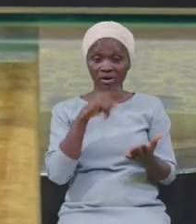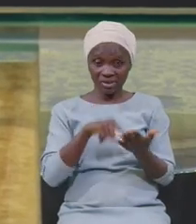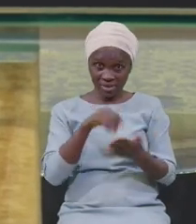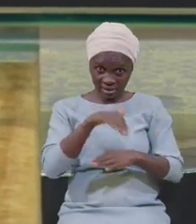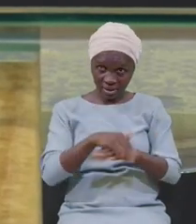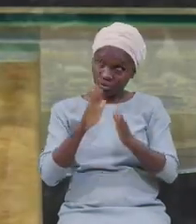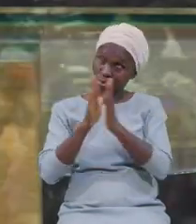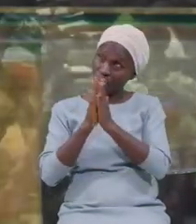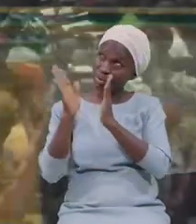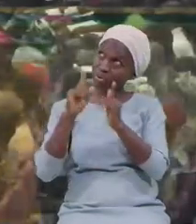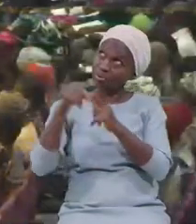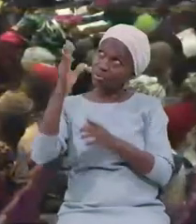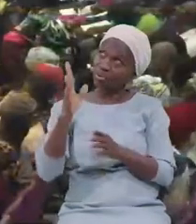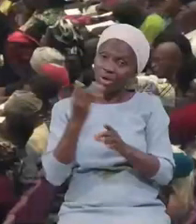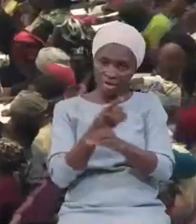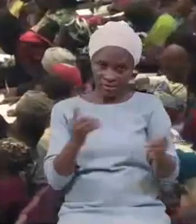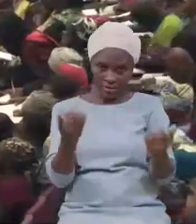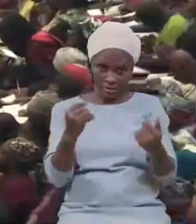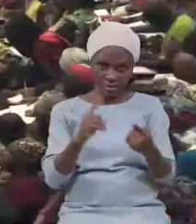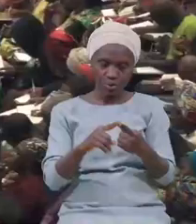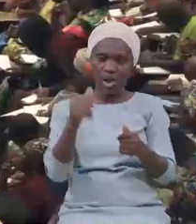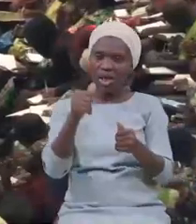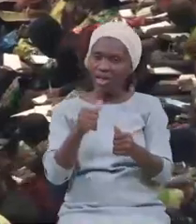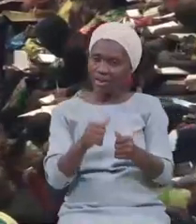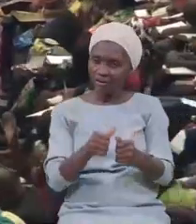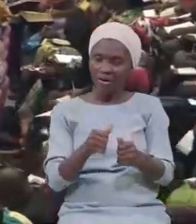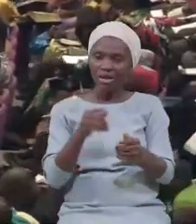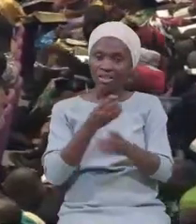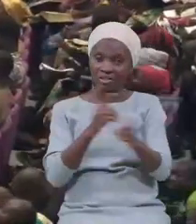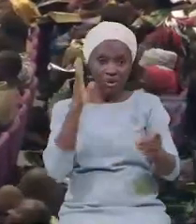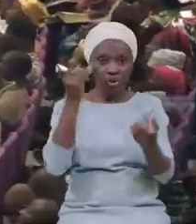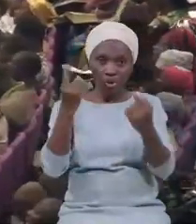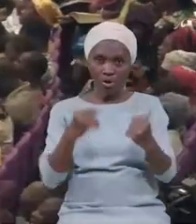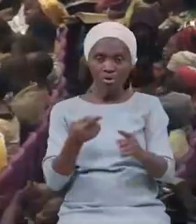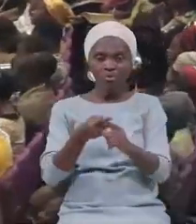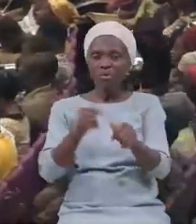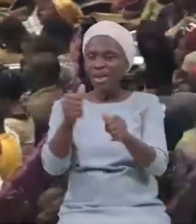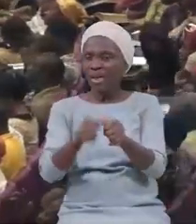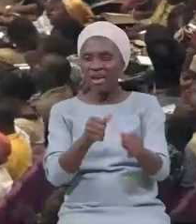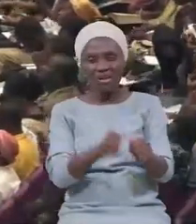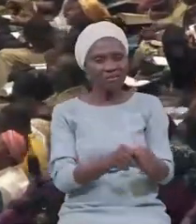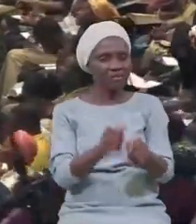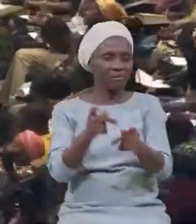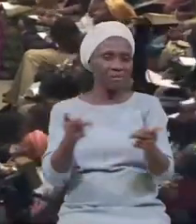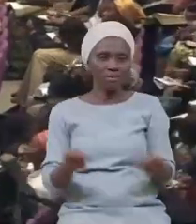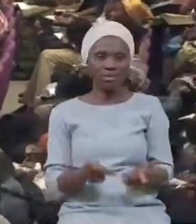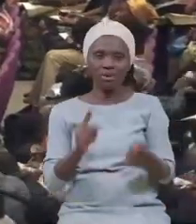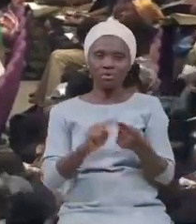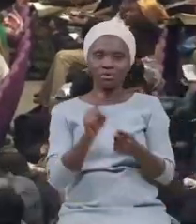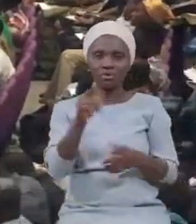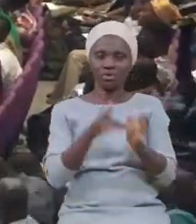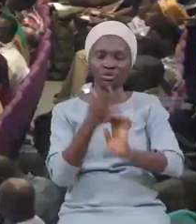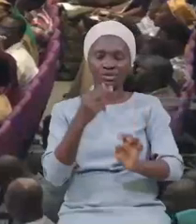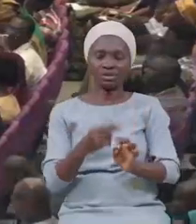Quiconque ouvrit sa bouche ce soir, tous ceux qui ouvriront la bouche pour prier le Seigneur auront la délivrance au nom de